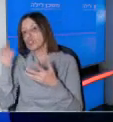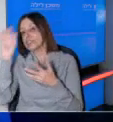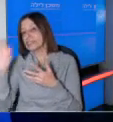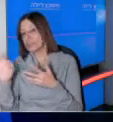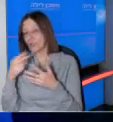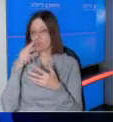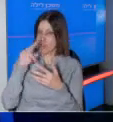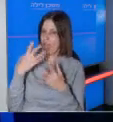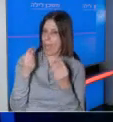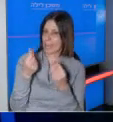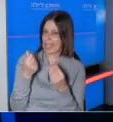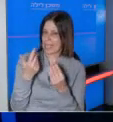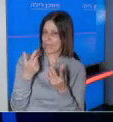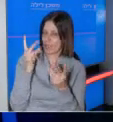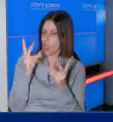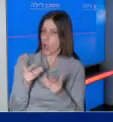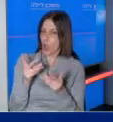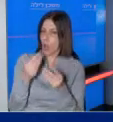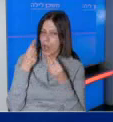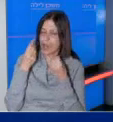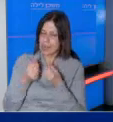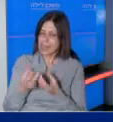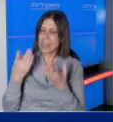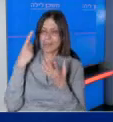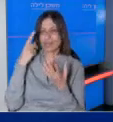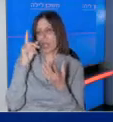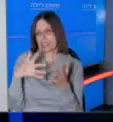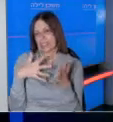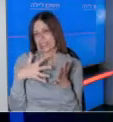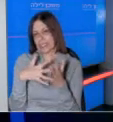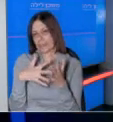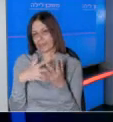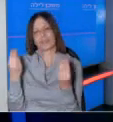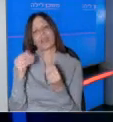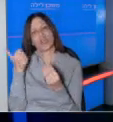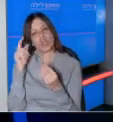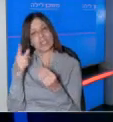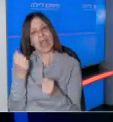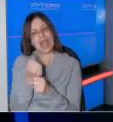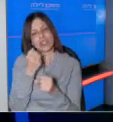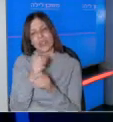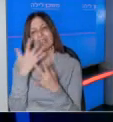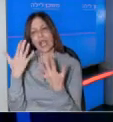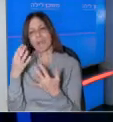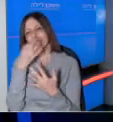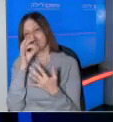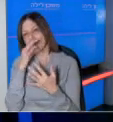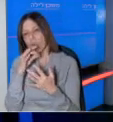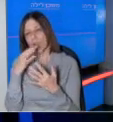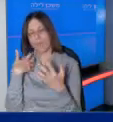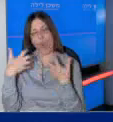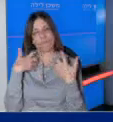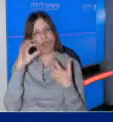כסף, הוא יכול להטמיע את המסר. זאת אומרת, הוא לא צריך סקרים מהצד. אבל קודם כל, הוא צריך לעשות כמה שיפורים בהופעה